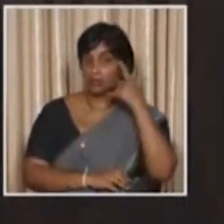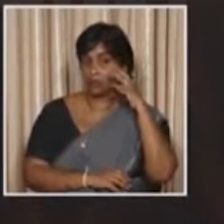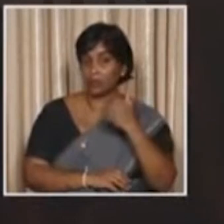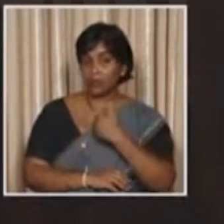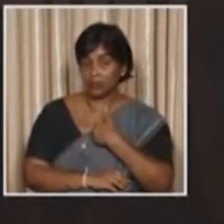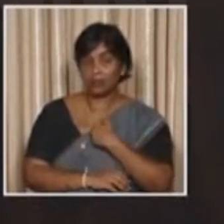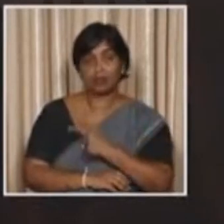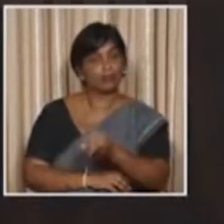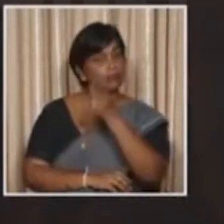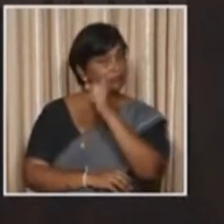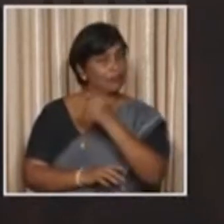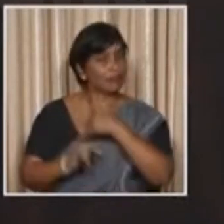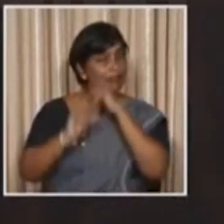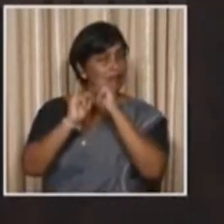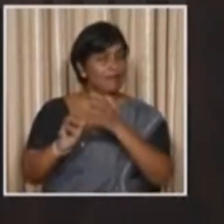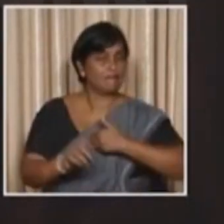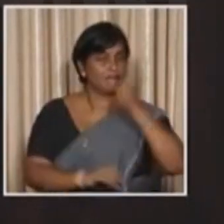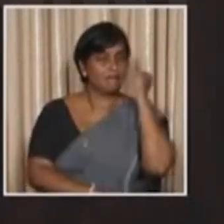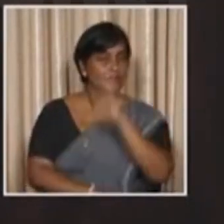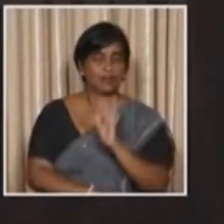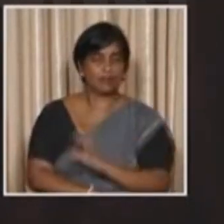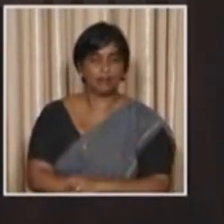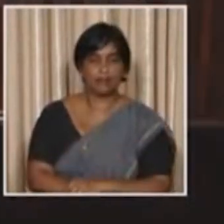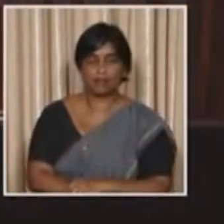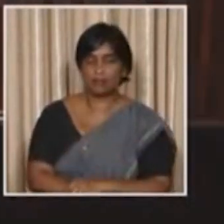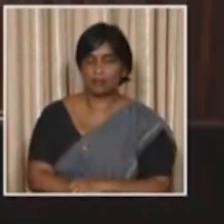මම ඔබතුමාගේ තරන්ට වැටලා මඩ ගහන්නේ නැහැ. භූමි ස්තුතිය